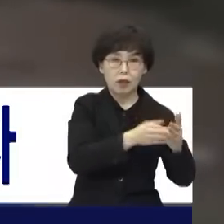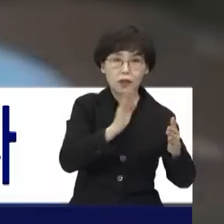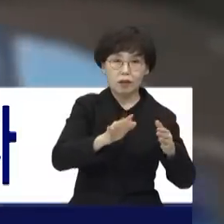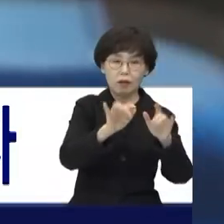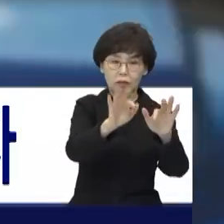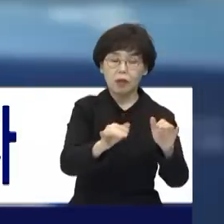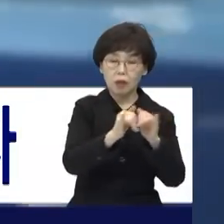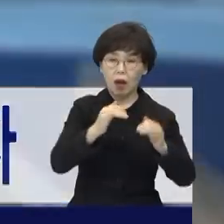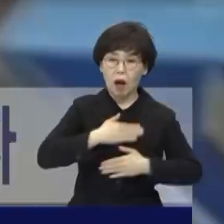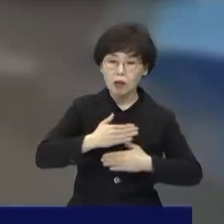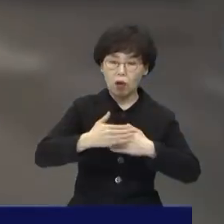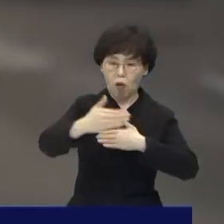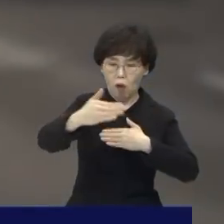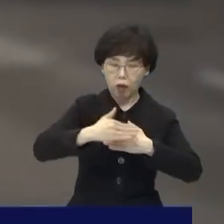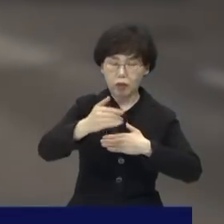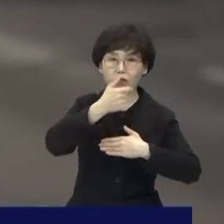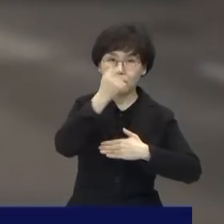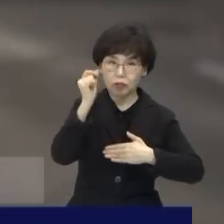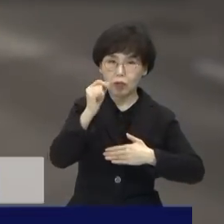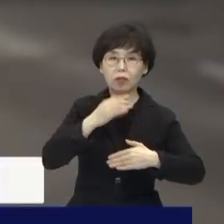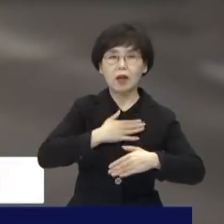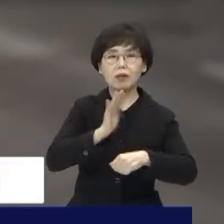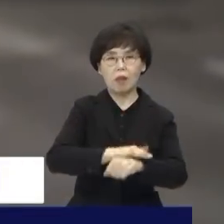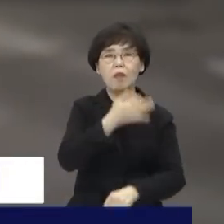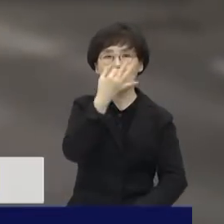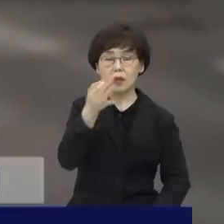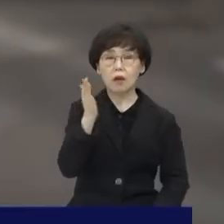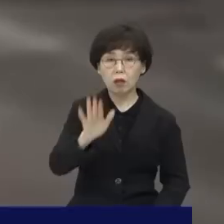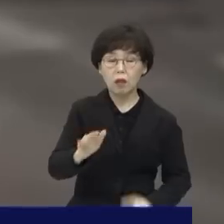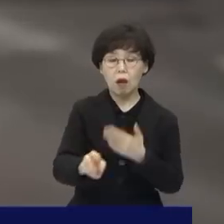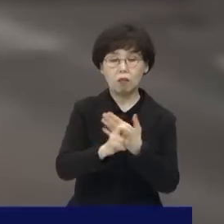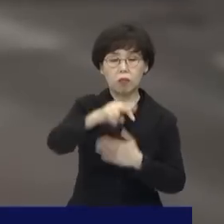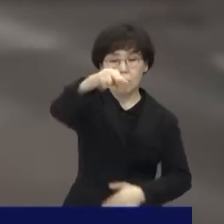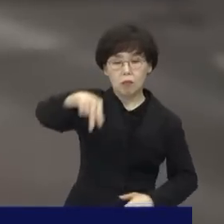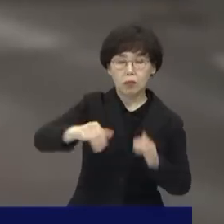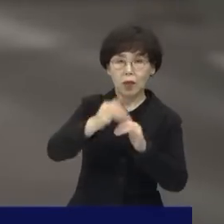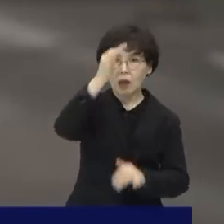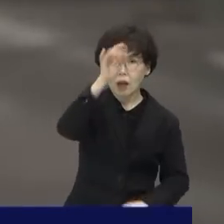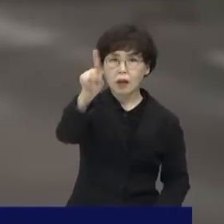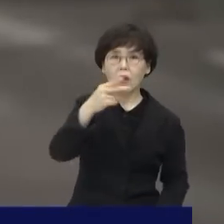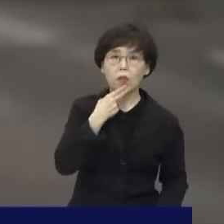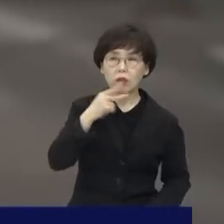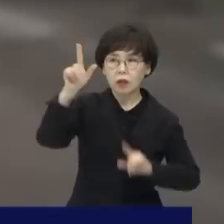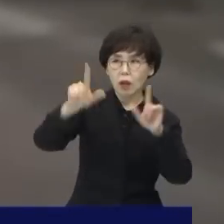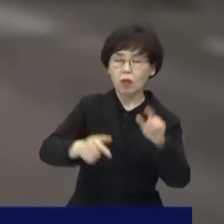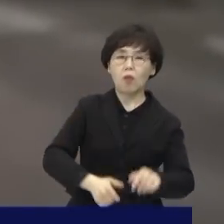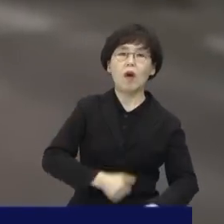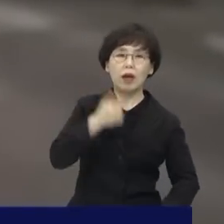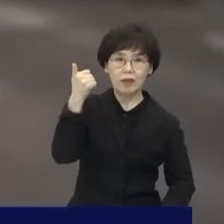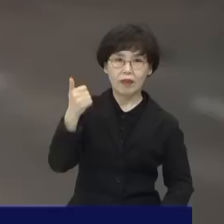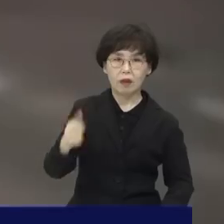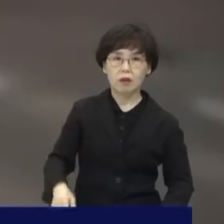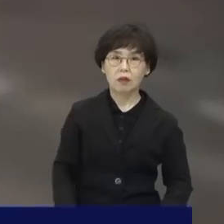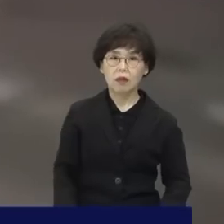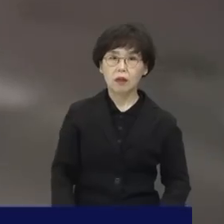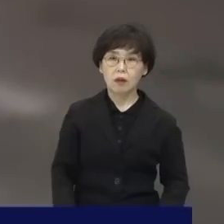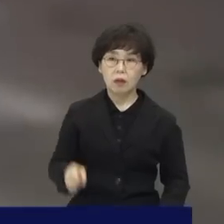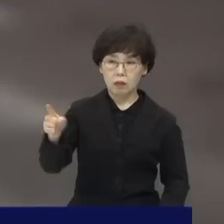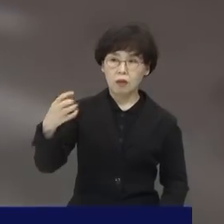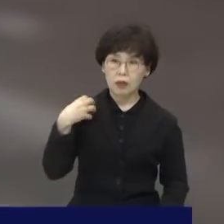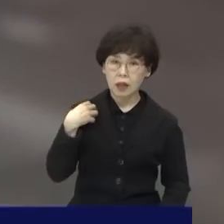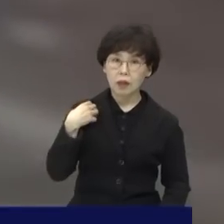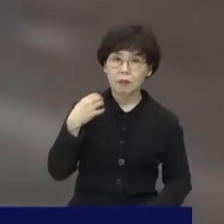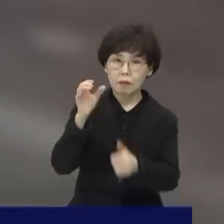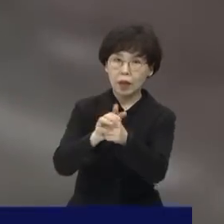글쓴이는 안전거리 미확보는 인정한다면서도 무단횡단자의 사과 한마디 없는 태도가 너무 화가 난다며 일부 책임을 물을